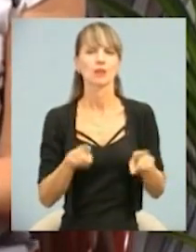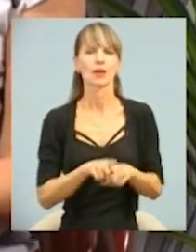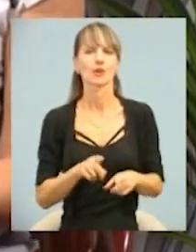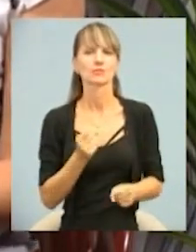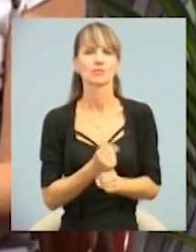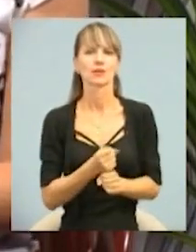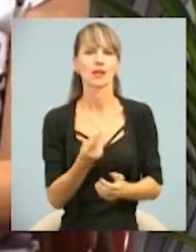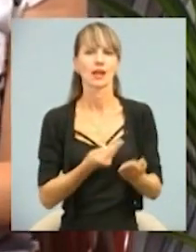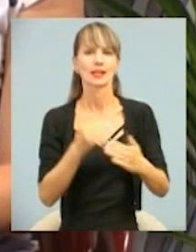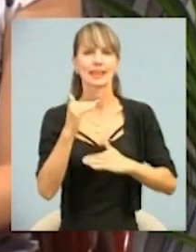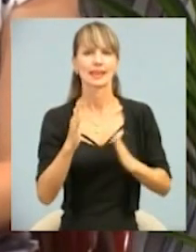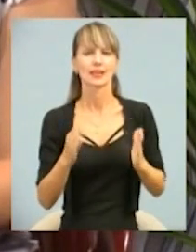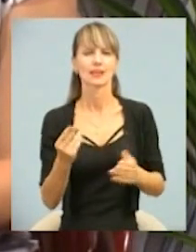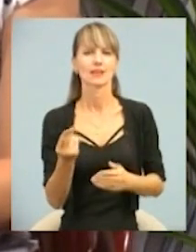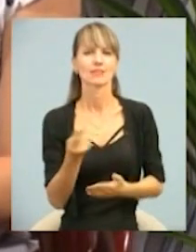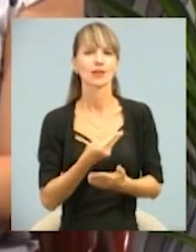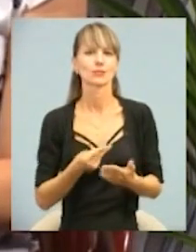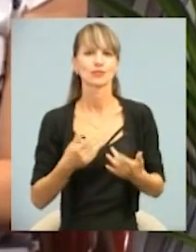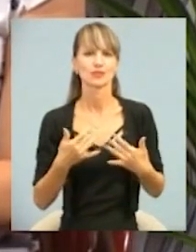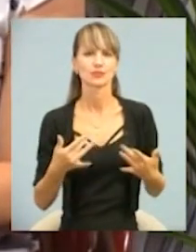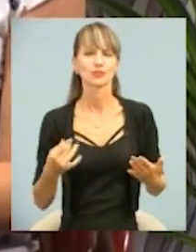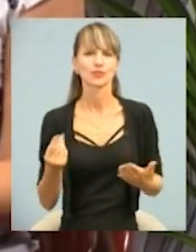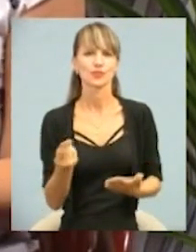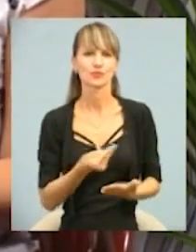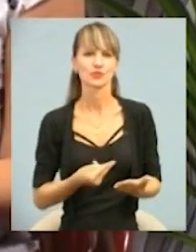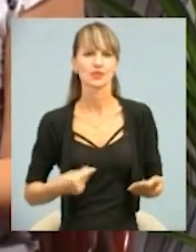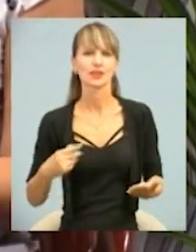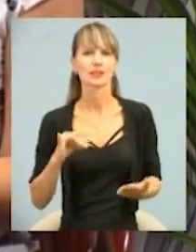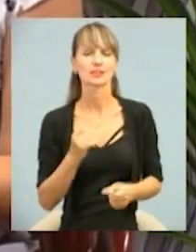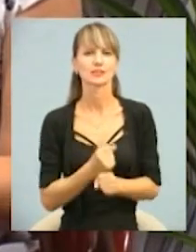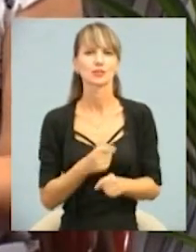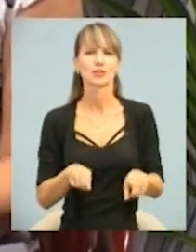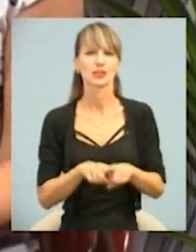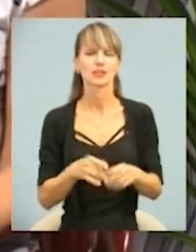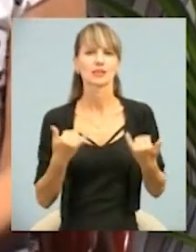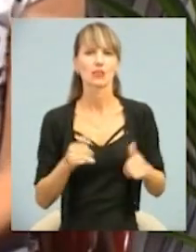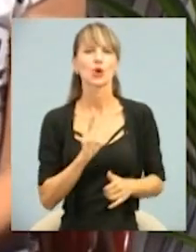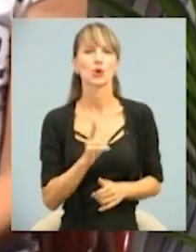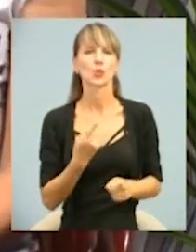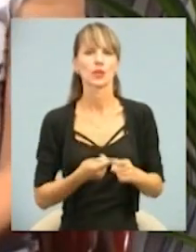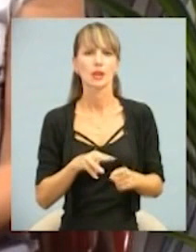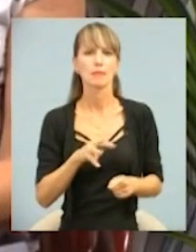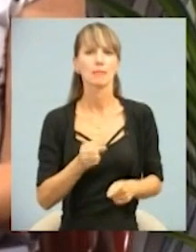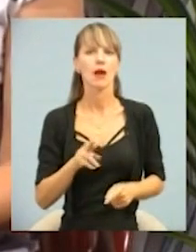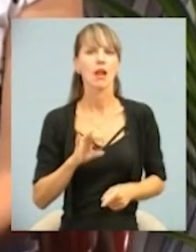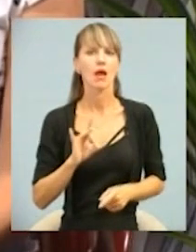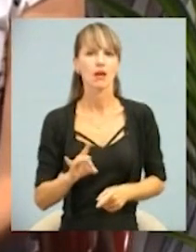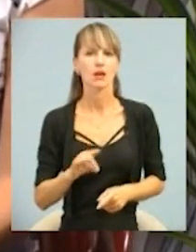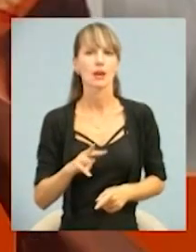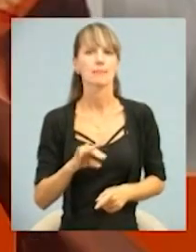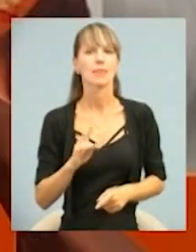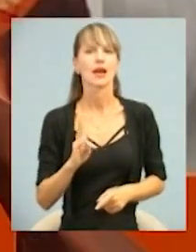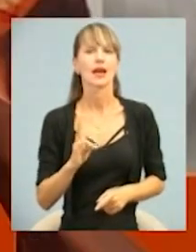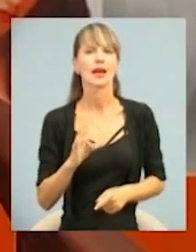створюють картини, да, фарбують там якісь різноманітні такі візерунки, ну і створюють такі дива. А хто ж такі маляри, Микитко? Ану, давай,